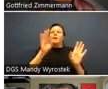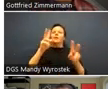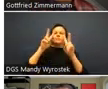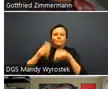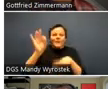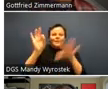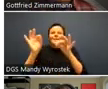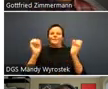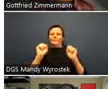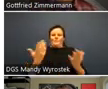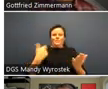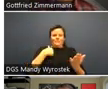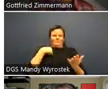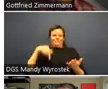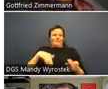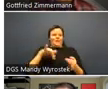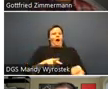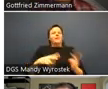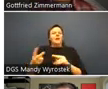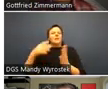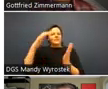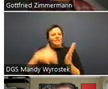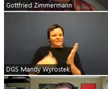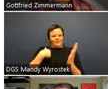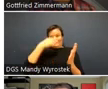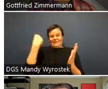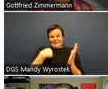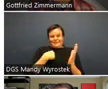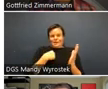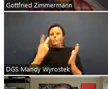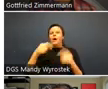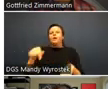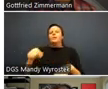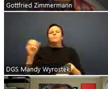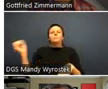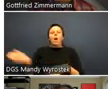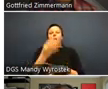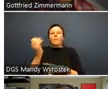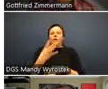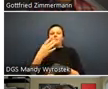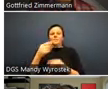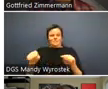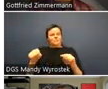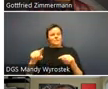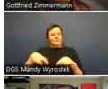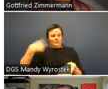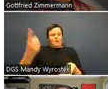falsche Lesereihenfolge. Also ich finde es sehr nützlich, aber es ist natürlich nicht alles. Man muss trotzdem noch von Hand